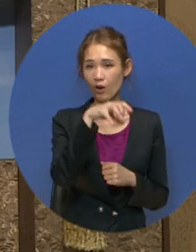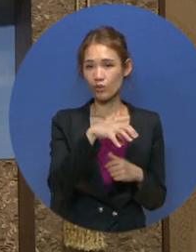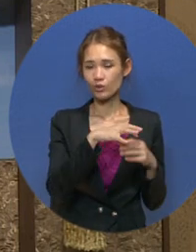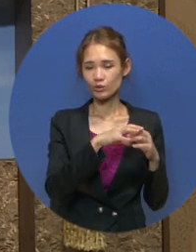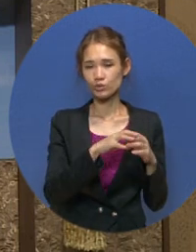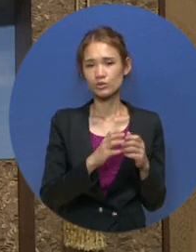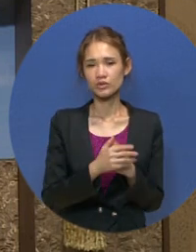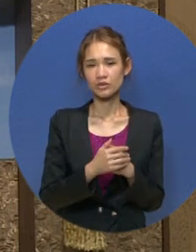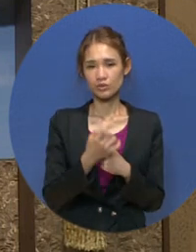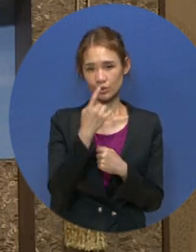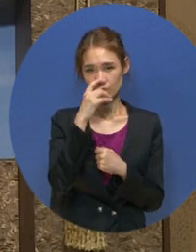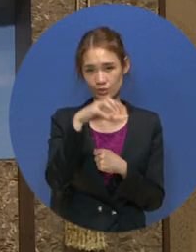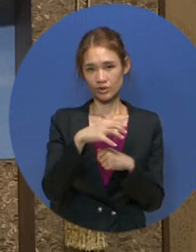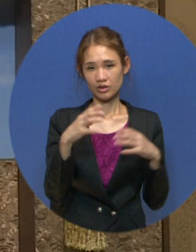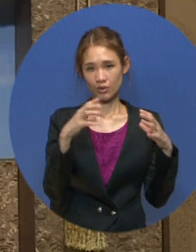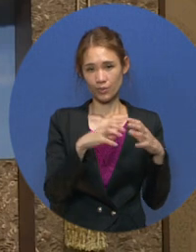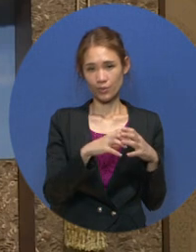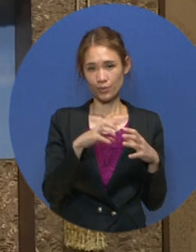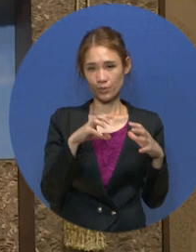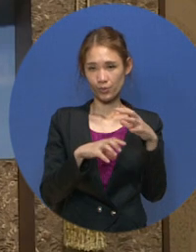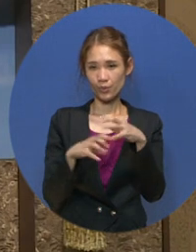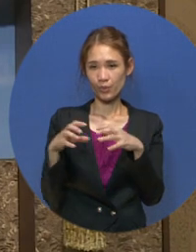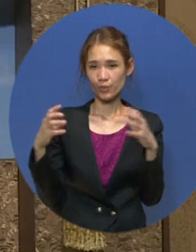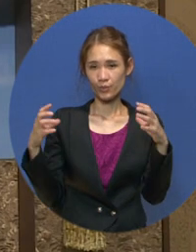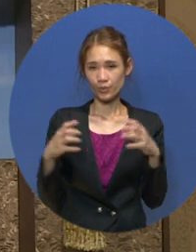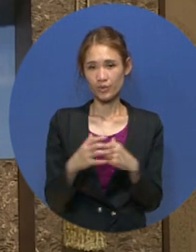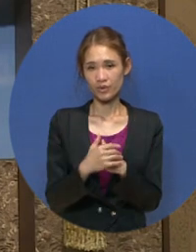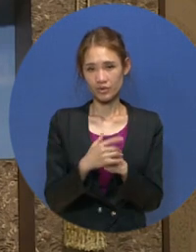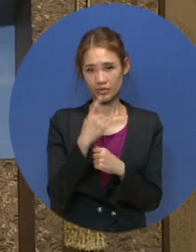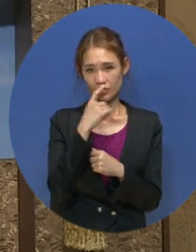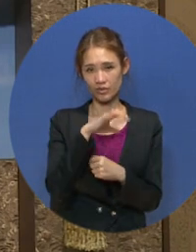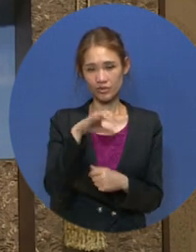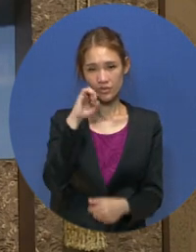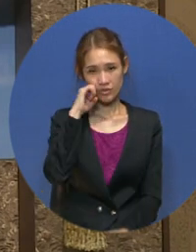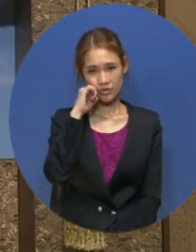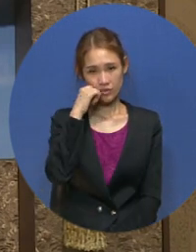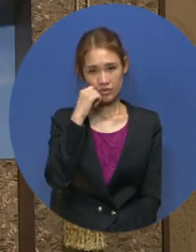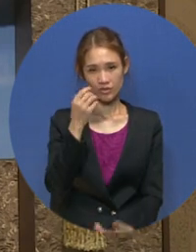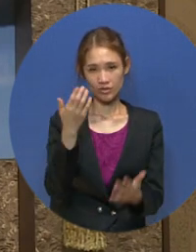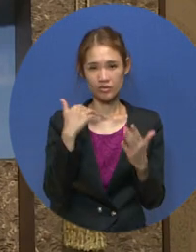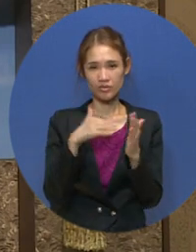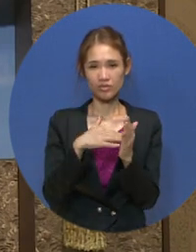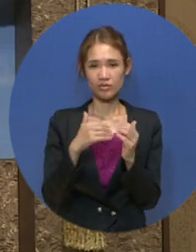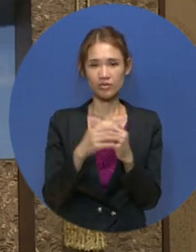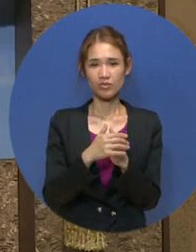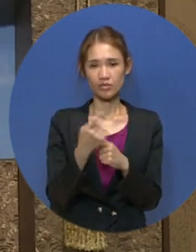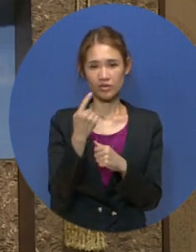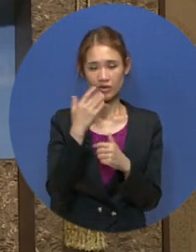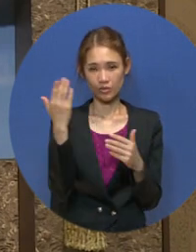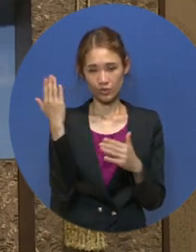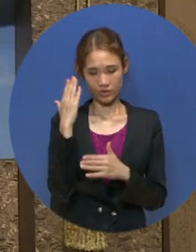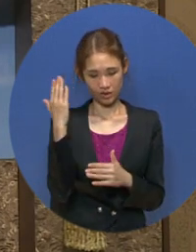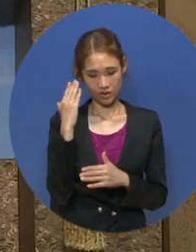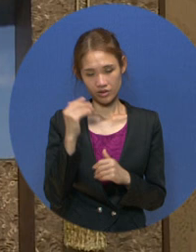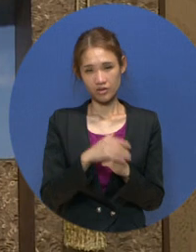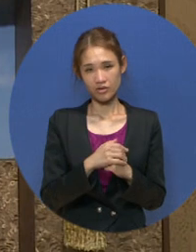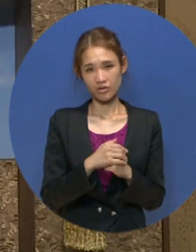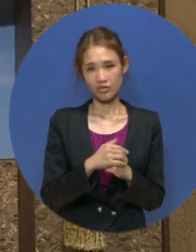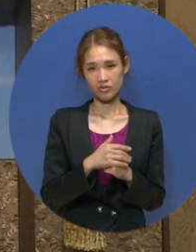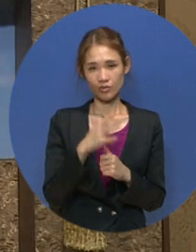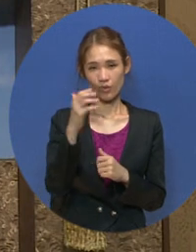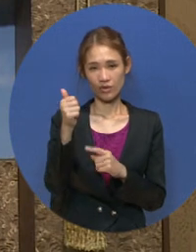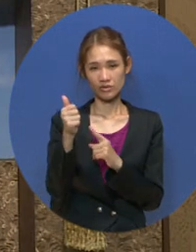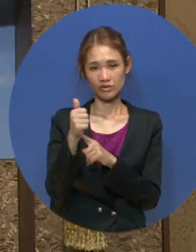통해서 학원이 모여서 예. 학원은 사실은 굉장히 어려운 시간들을 보내고 있거든요. 네. 그런데 학원생들이